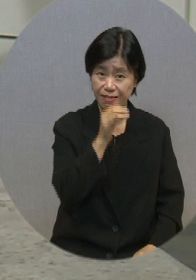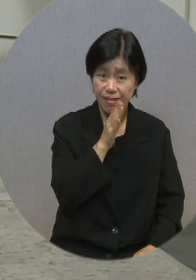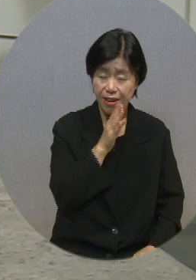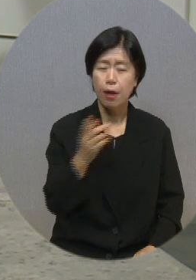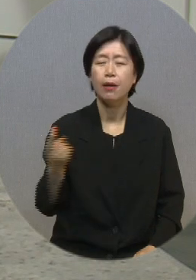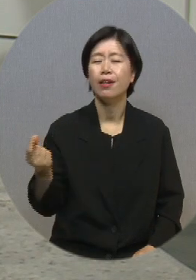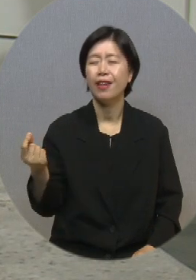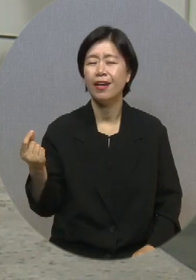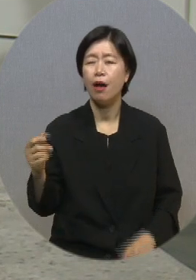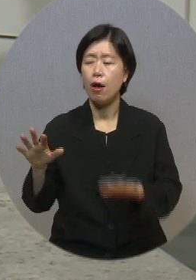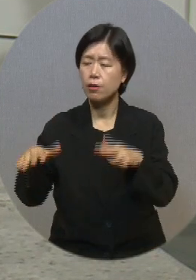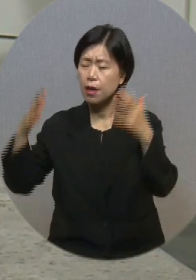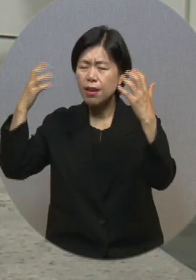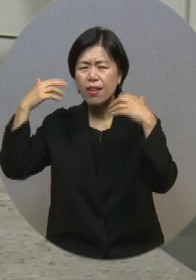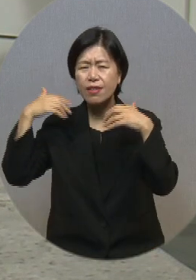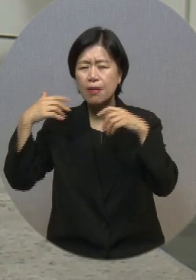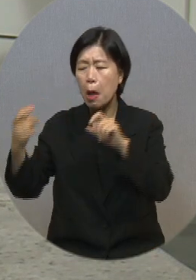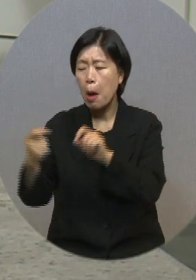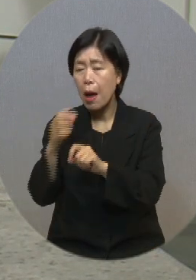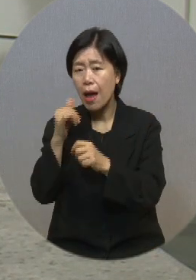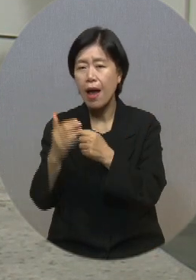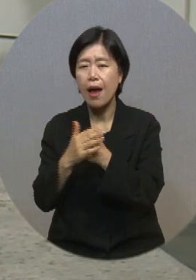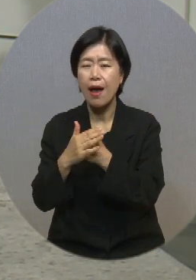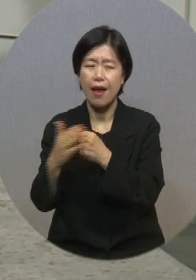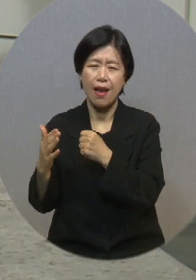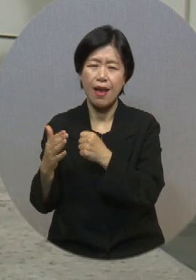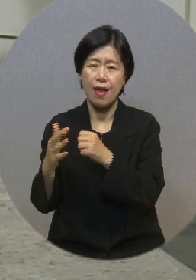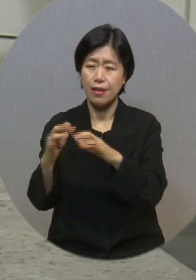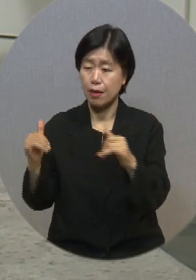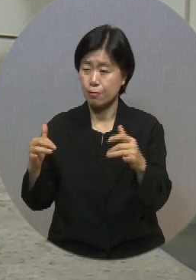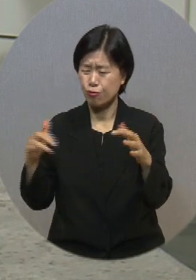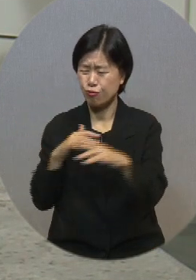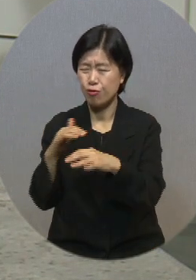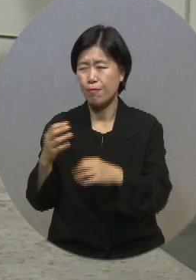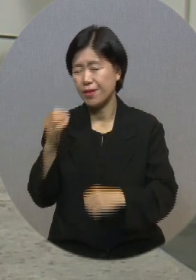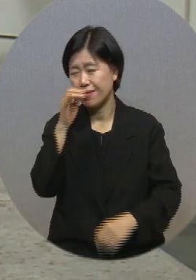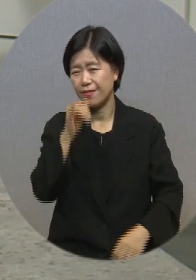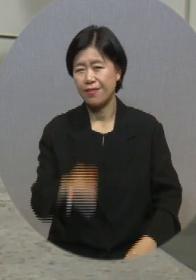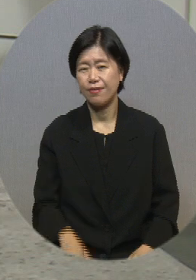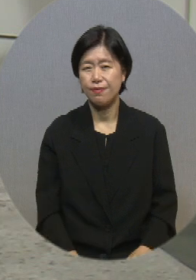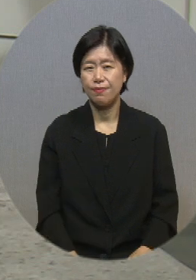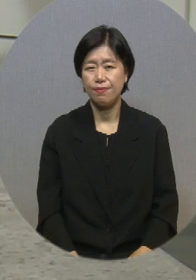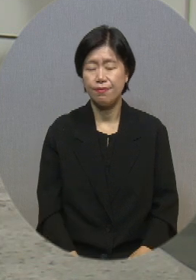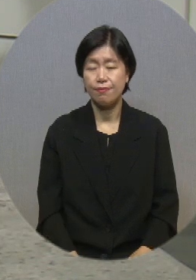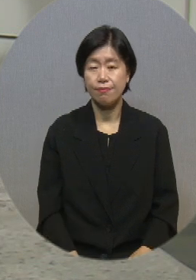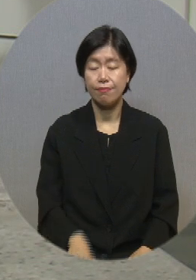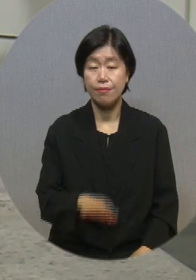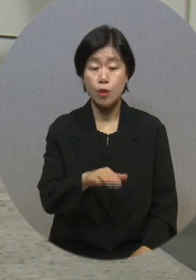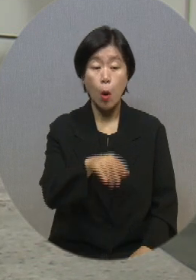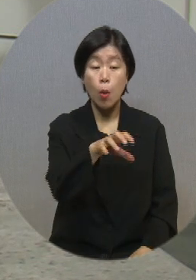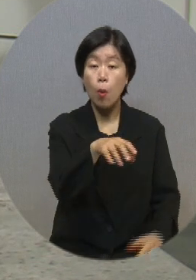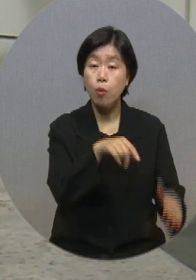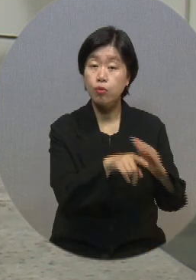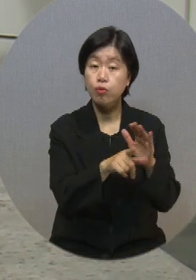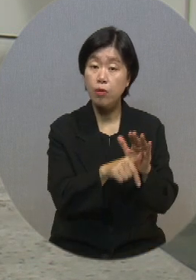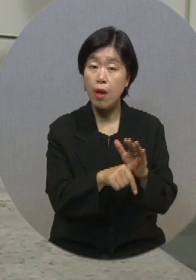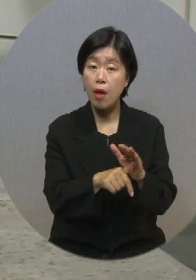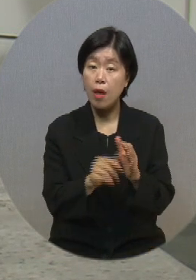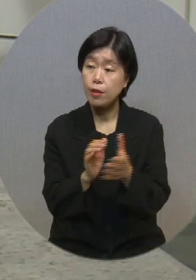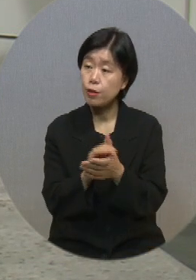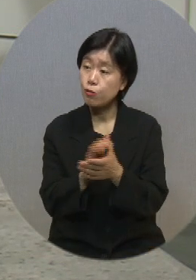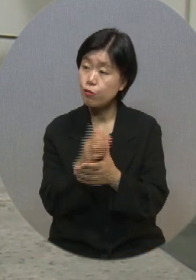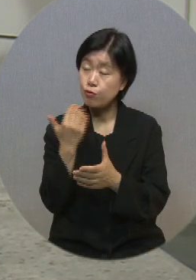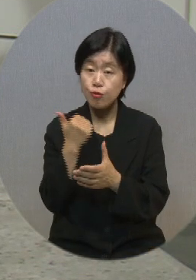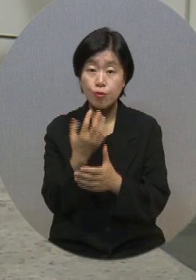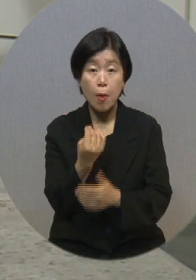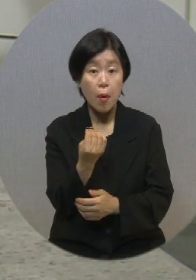이제 여름이다가 오니까 너무 많습니다. 네. 이번에 갈 때는 몇 분이랑 갔어요? 몇 분? 한 동네